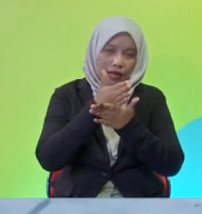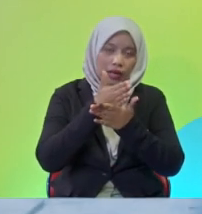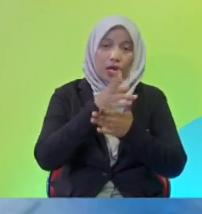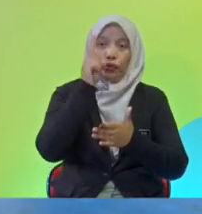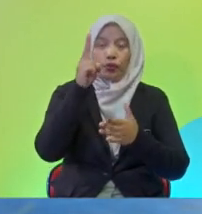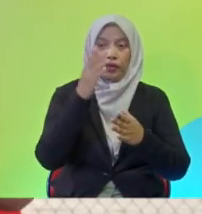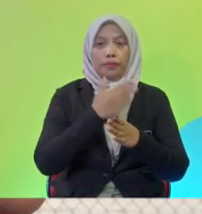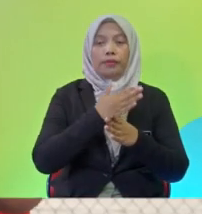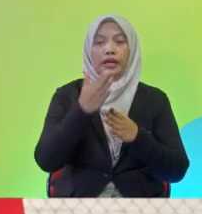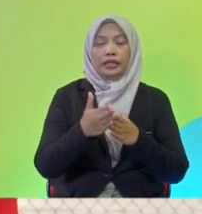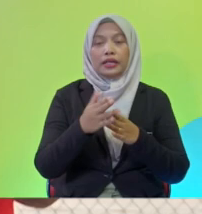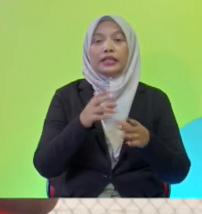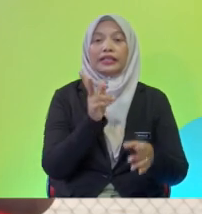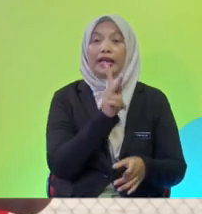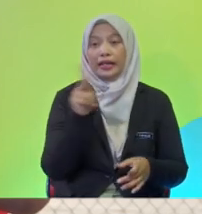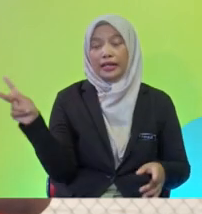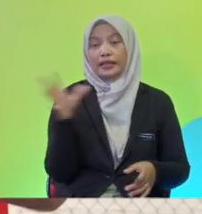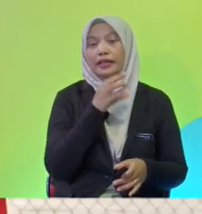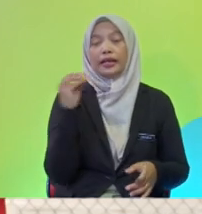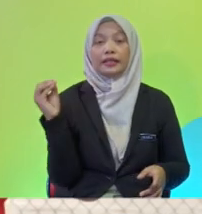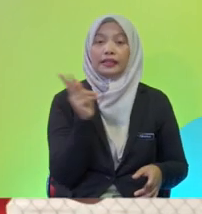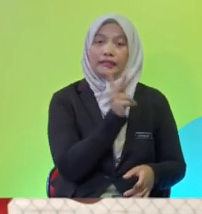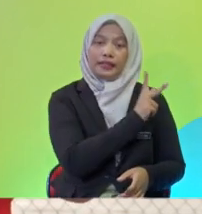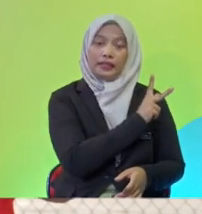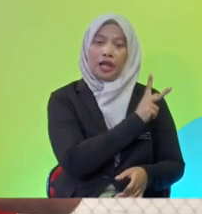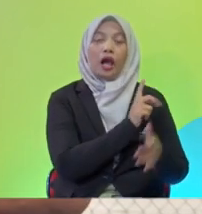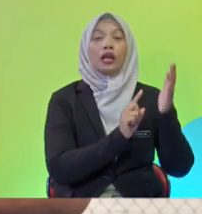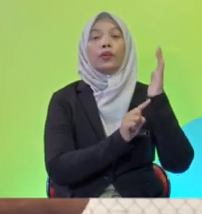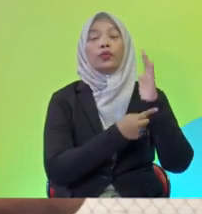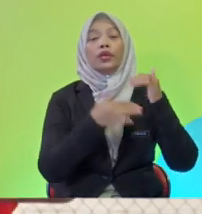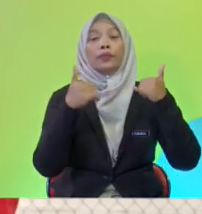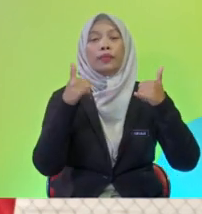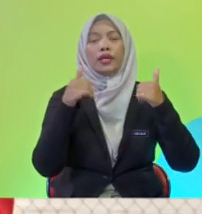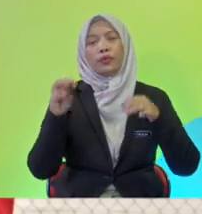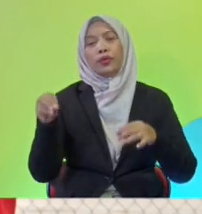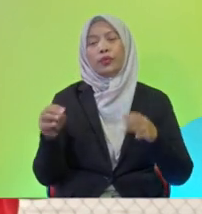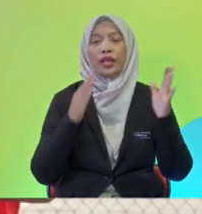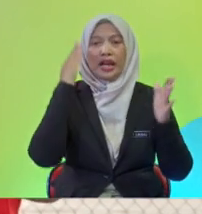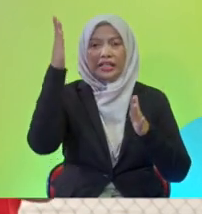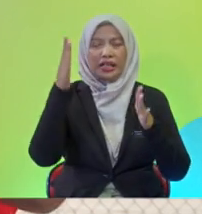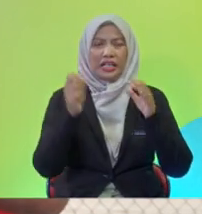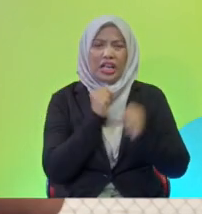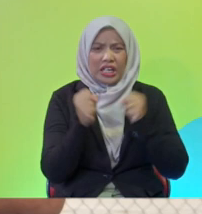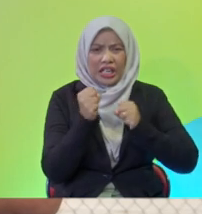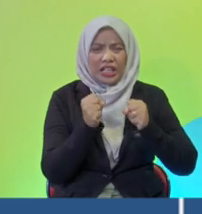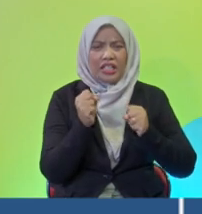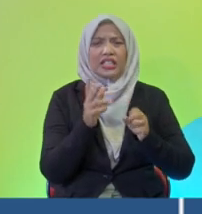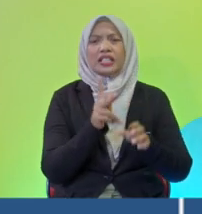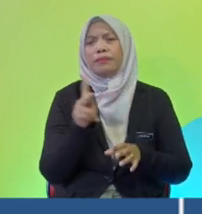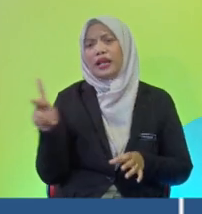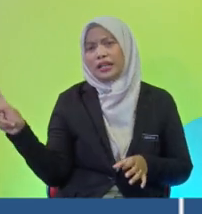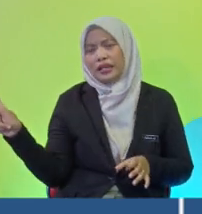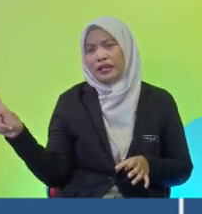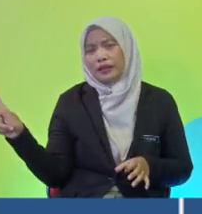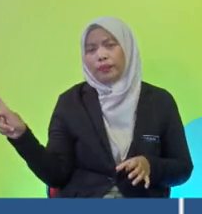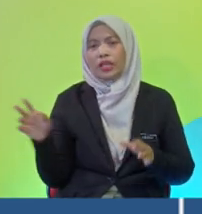dua bahagian, kanan dan kiri. Jadi maksudnya bila kita memulakan permainan, murid-murid akan berlari mengambil bola di sebelah kanan.